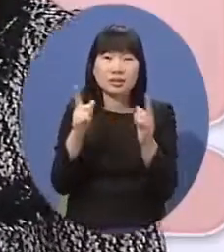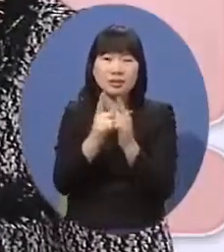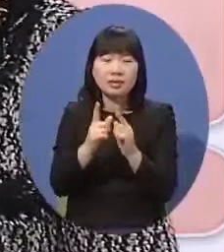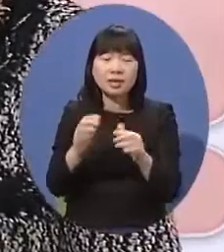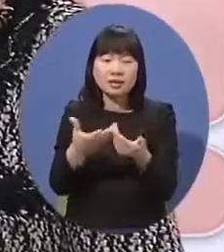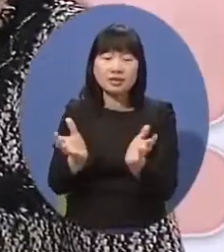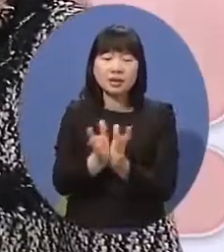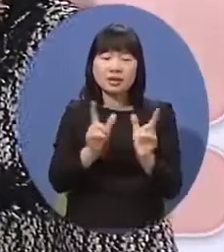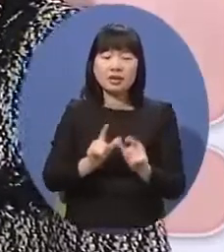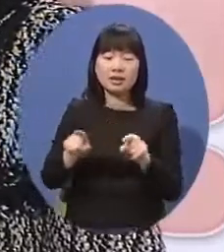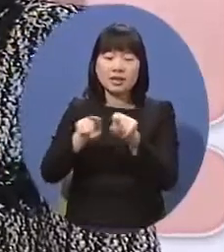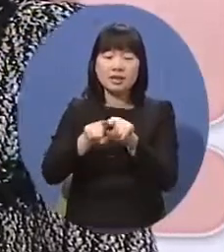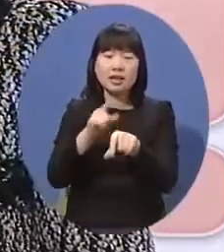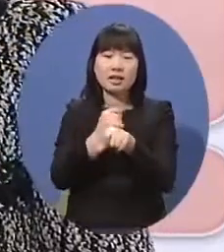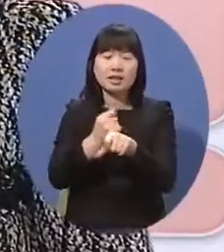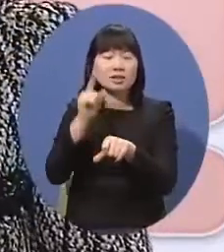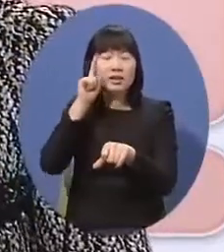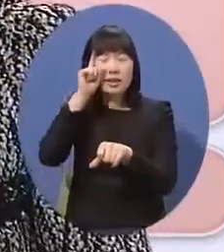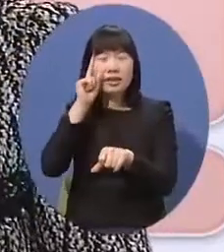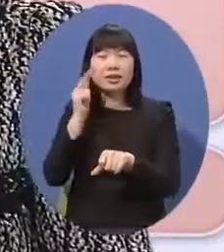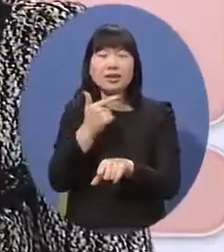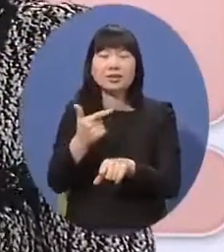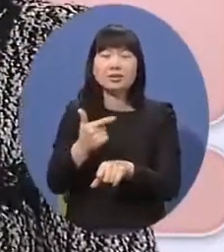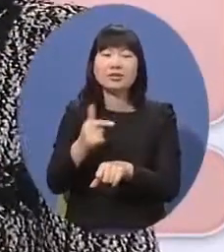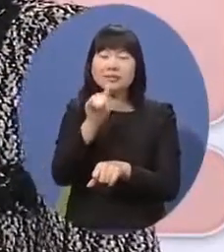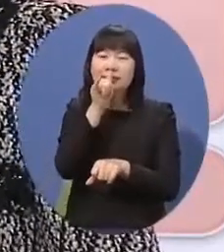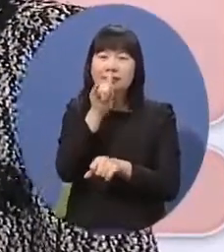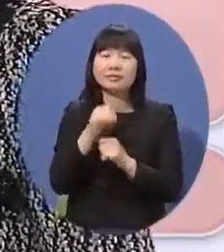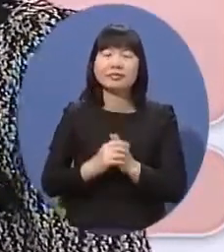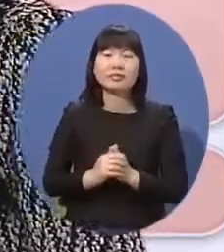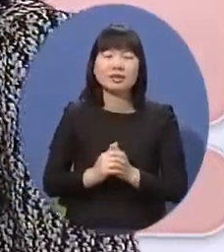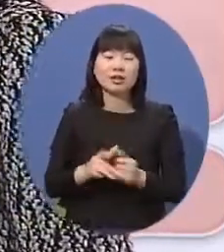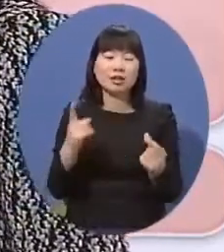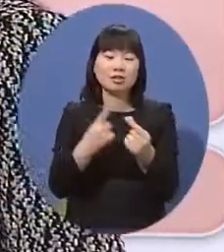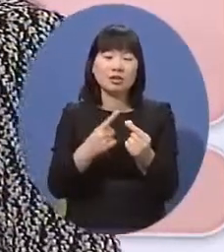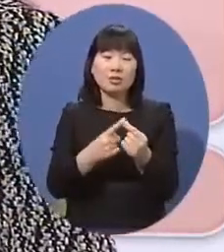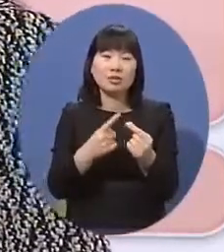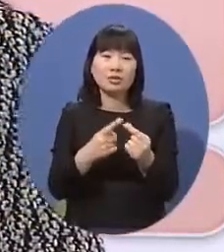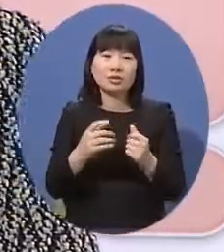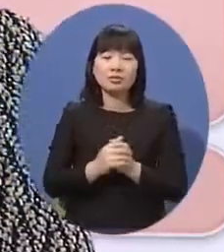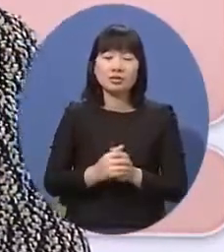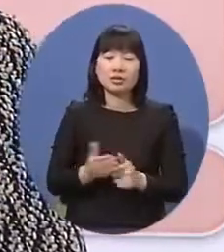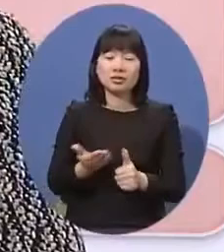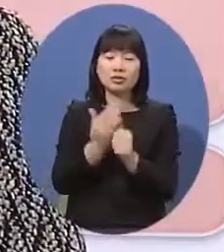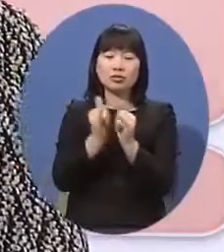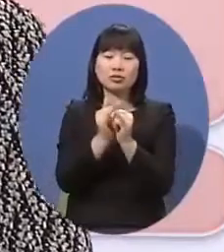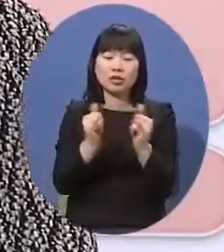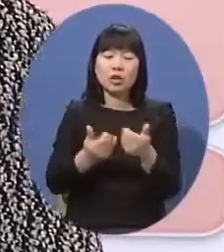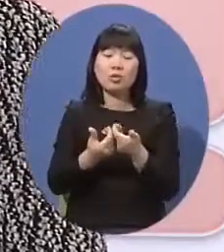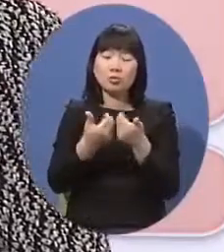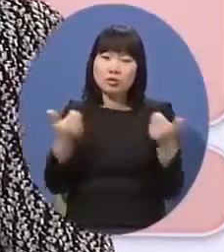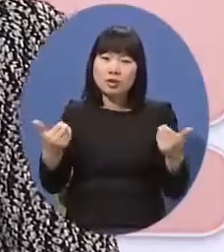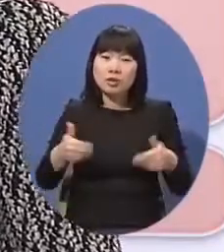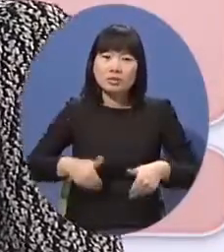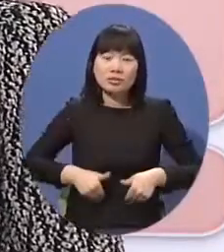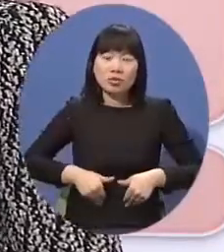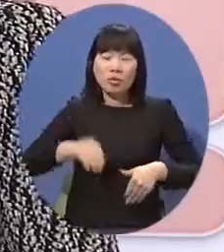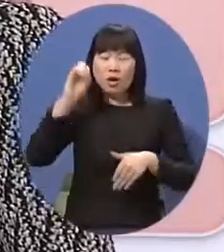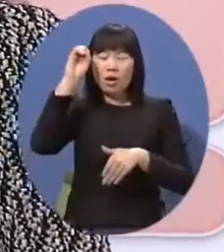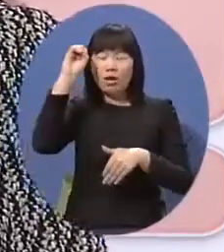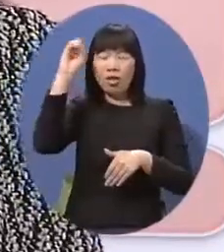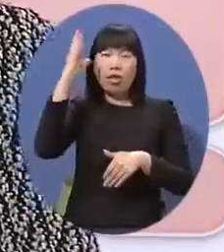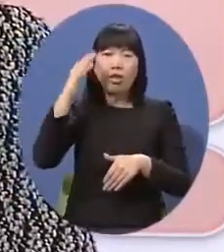이 집단생활과 관련된 또 스트레스가 아주 많다라는 거예요. 첫 번째로는 양육자와 분리가 돼야 돼요.